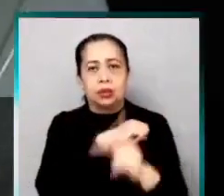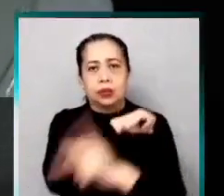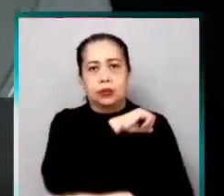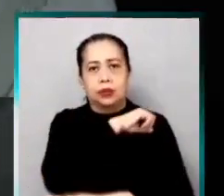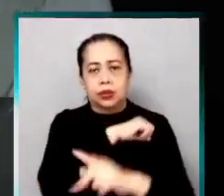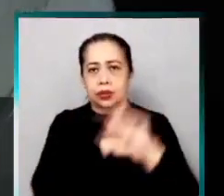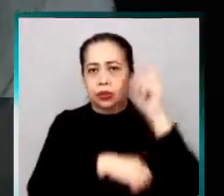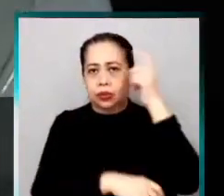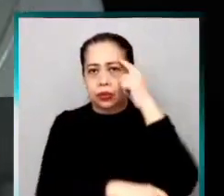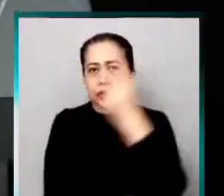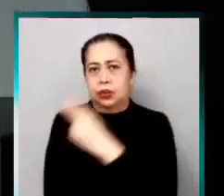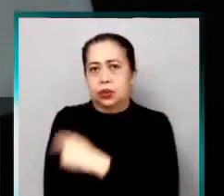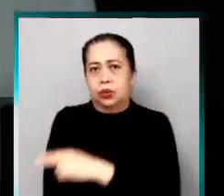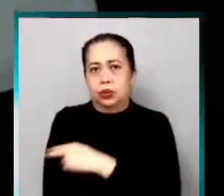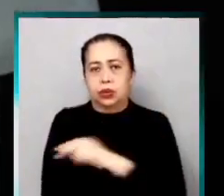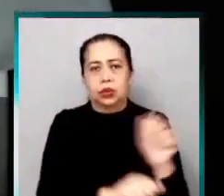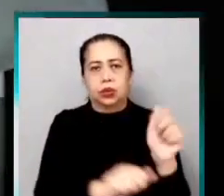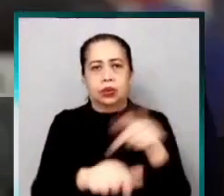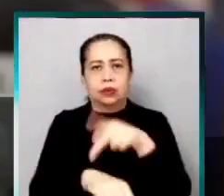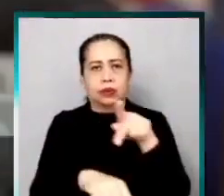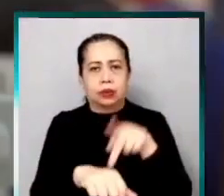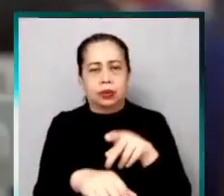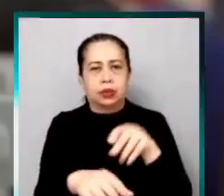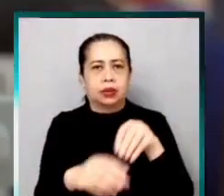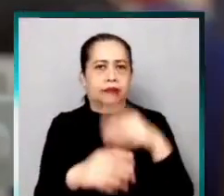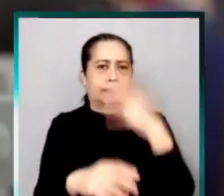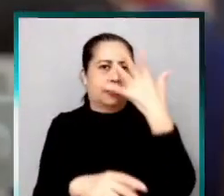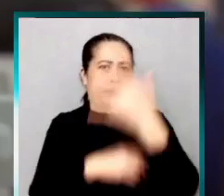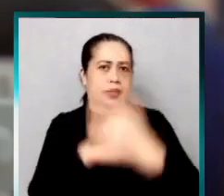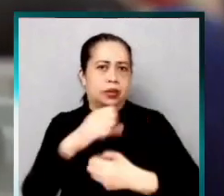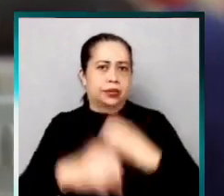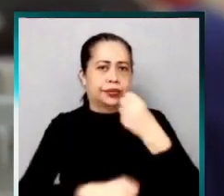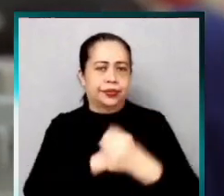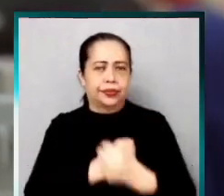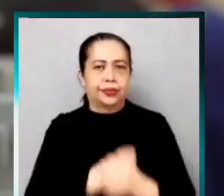hospitals sa bansa sa loob ng 5 taon.